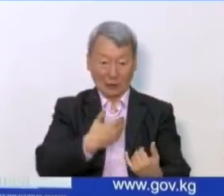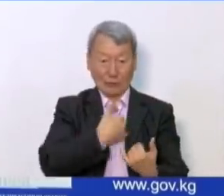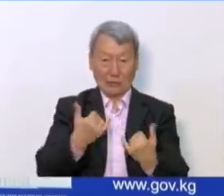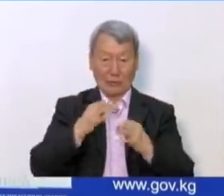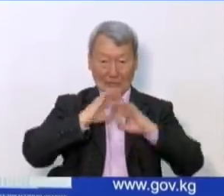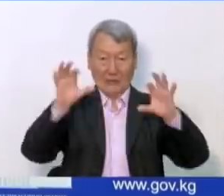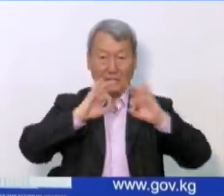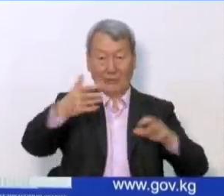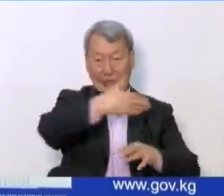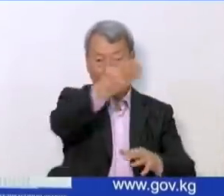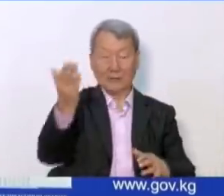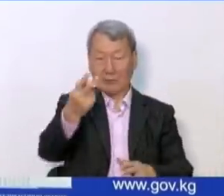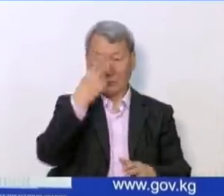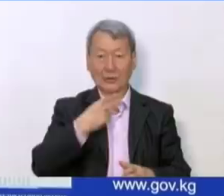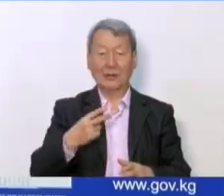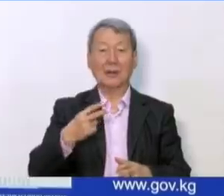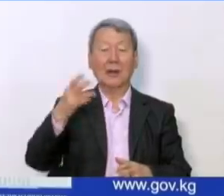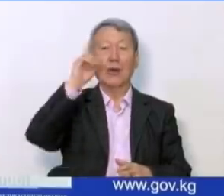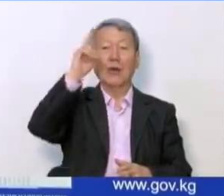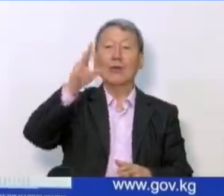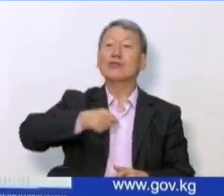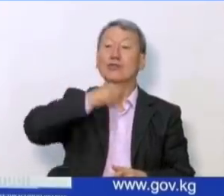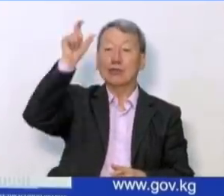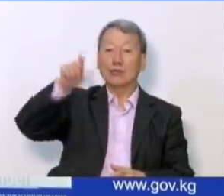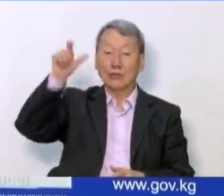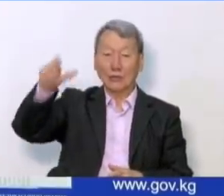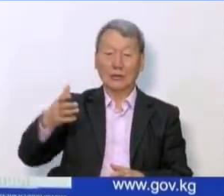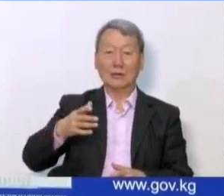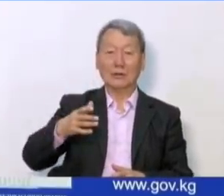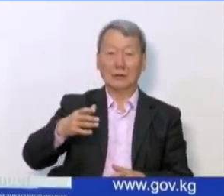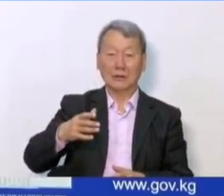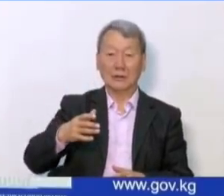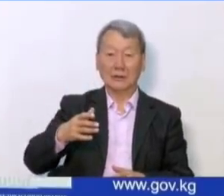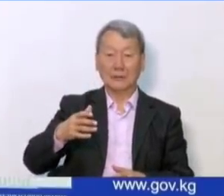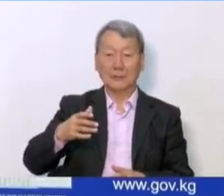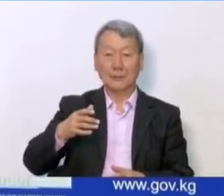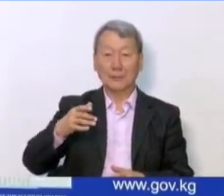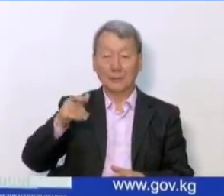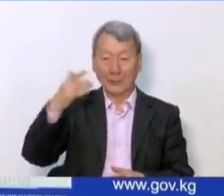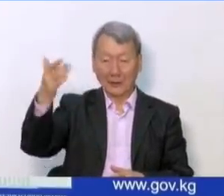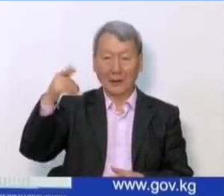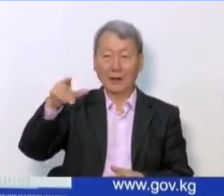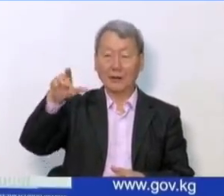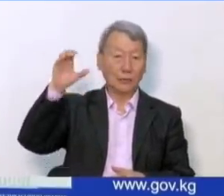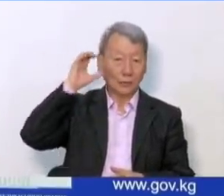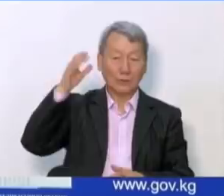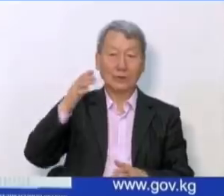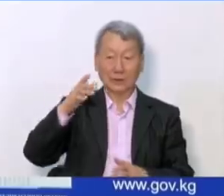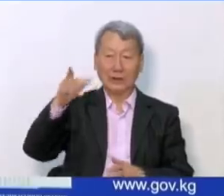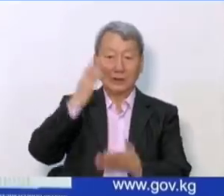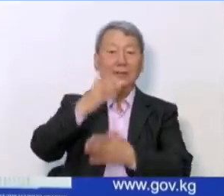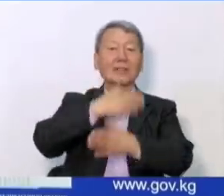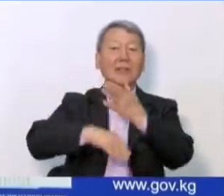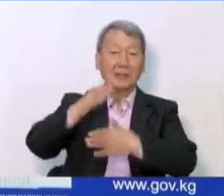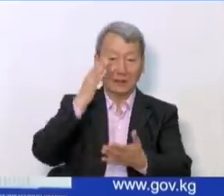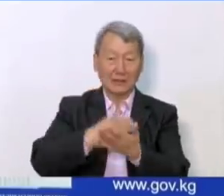Ушул улуу муундагы биздин адамдарыбыз, ошол улгайып калган адамдарыбыз бар.